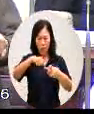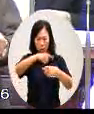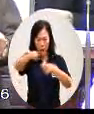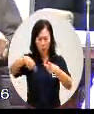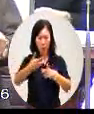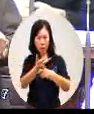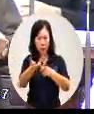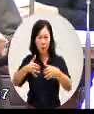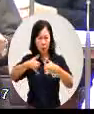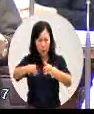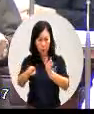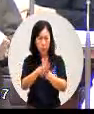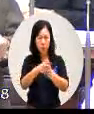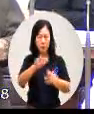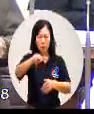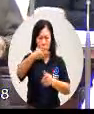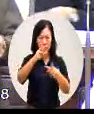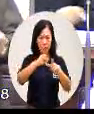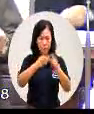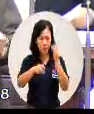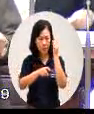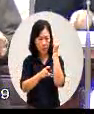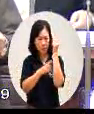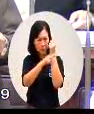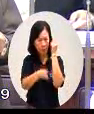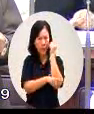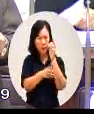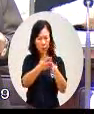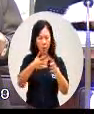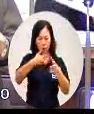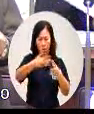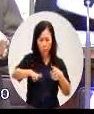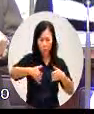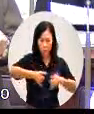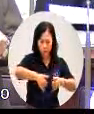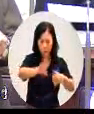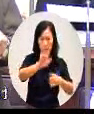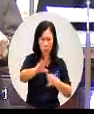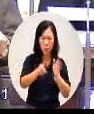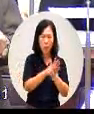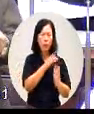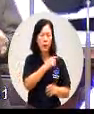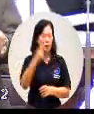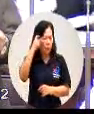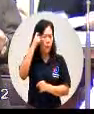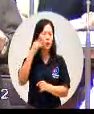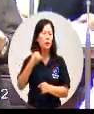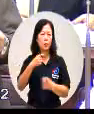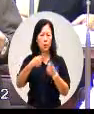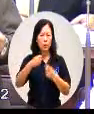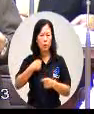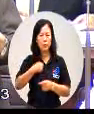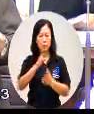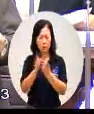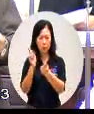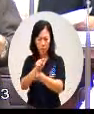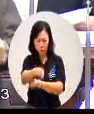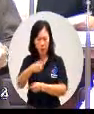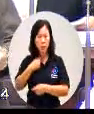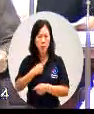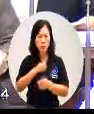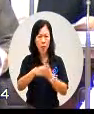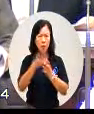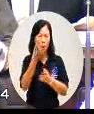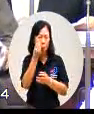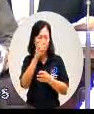有700米的这个水域的廊道，那我想我知道所了解观光